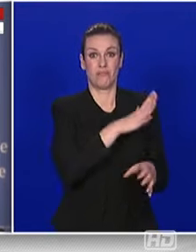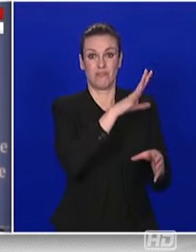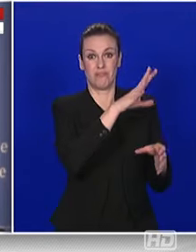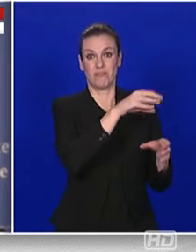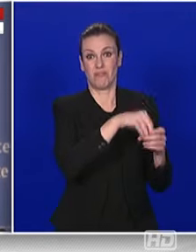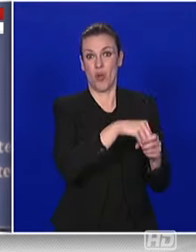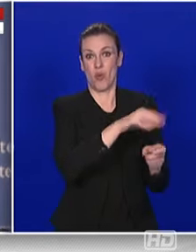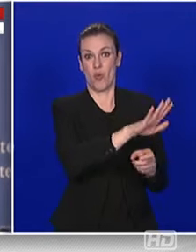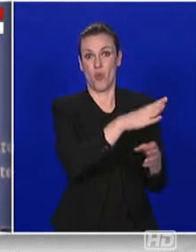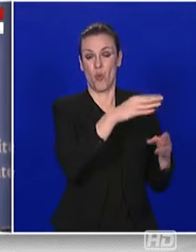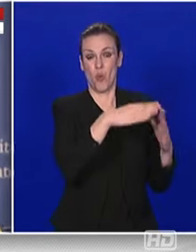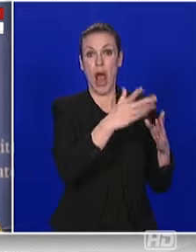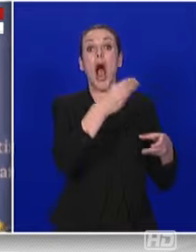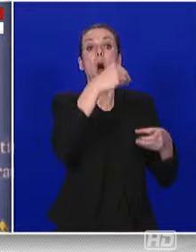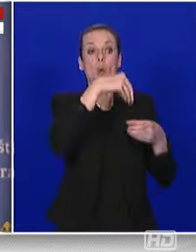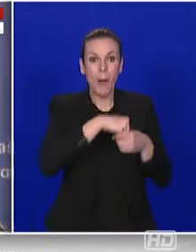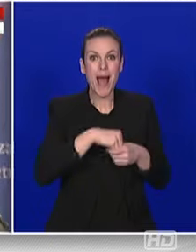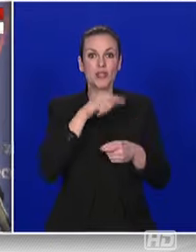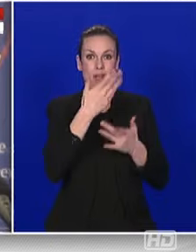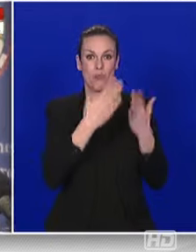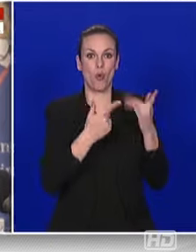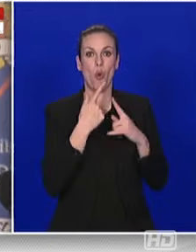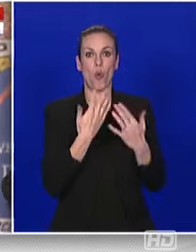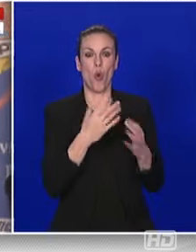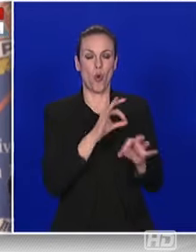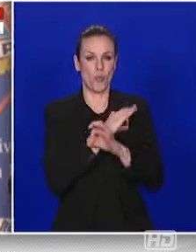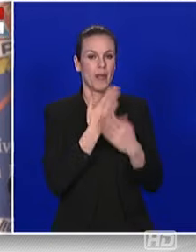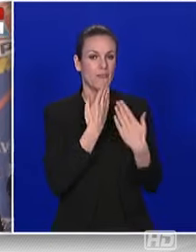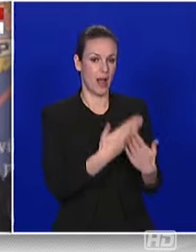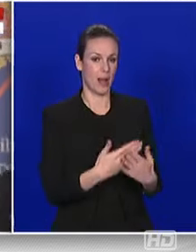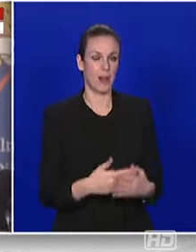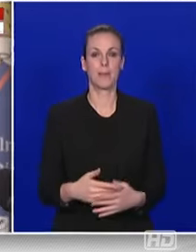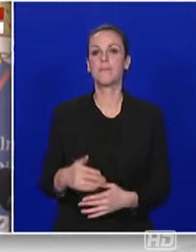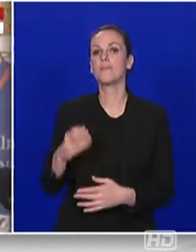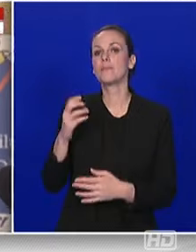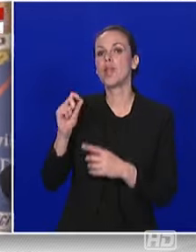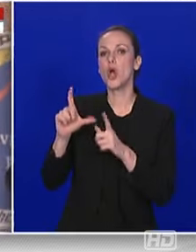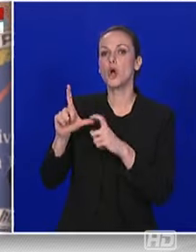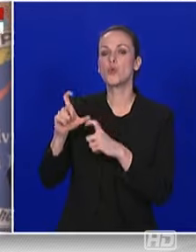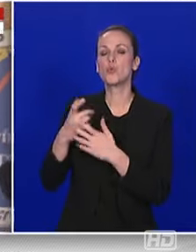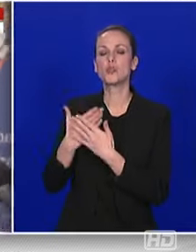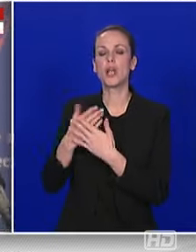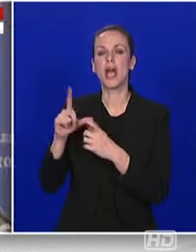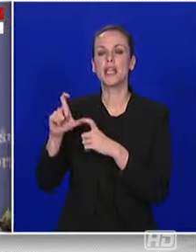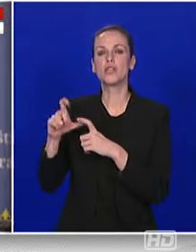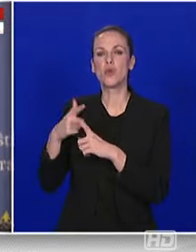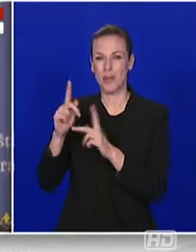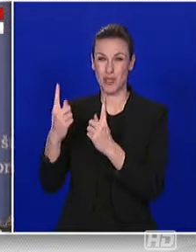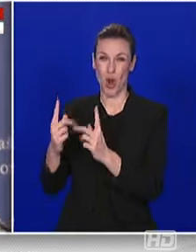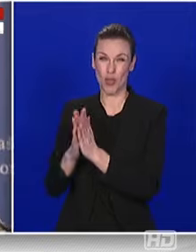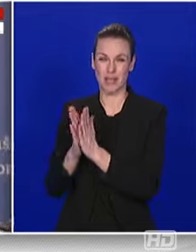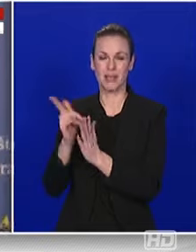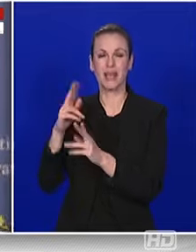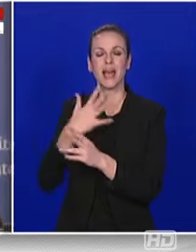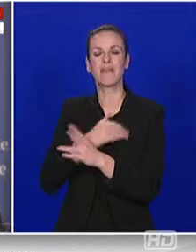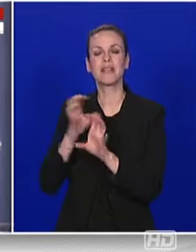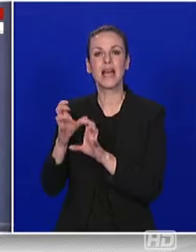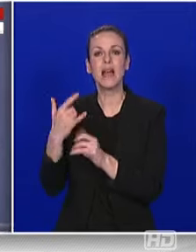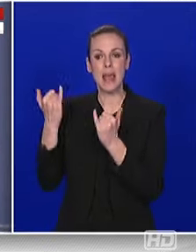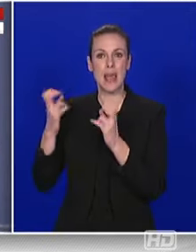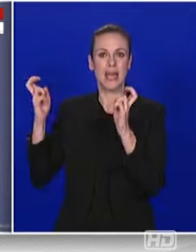bio je uključen u broj. Hvala vam. Ruža Išto, Hrvatska televizija. Ministre, možete ostati. Evo, danas imamo